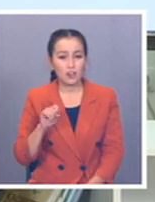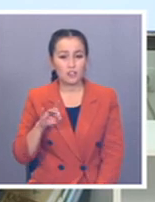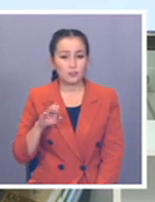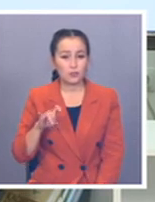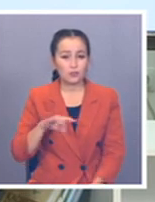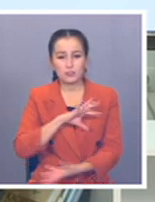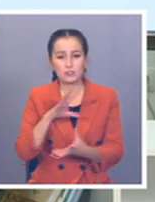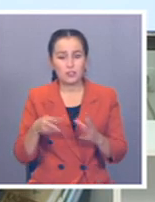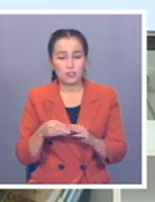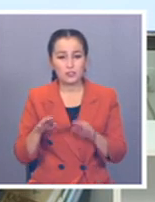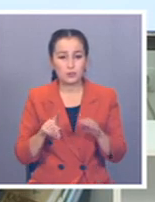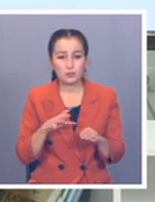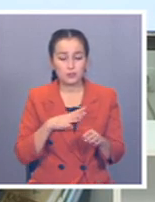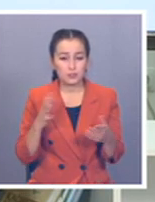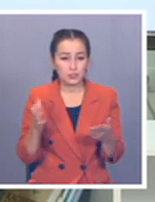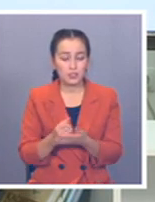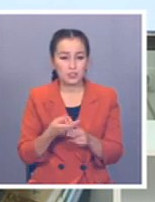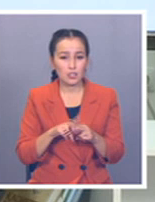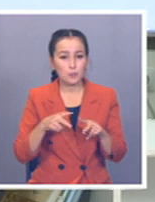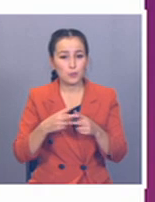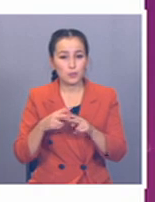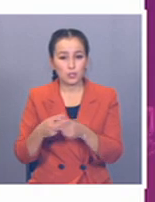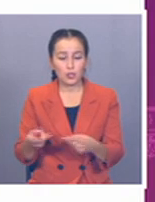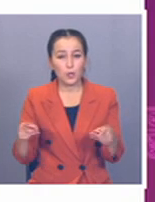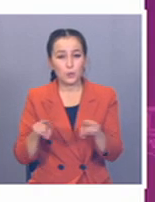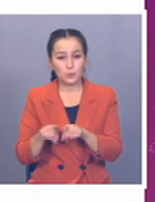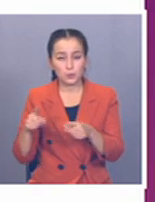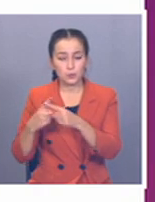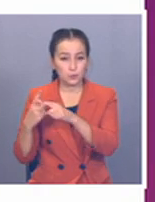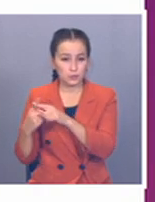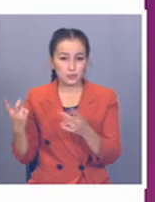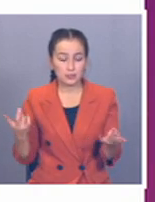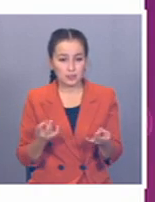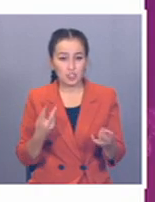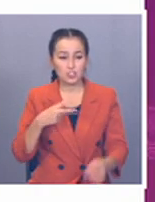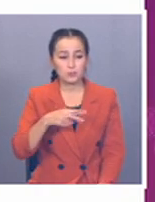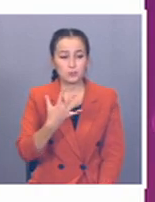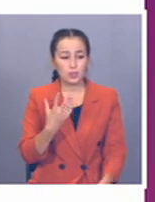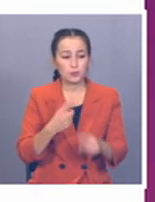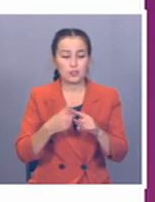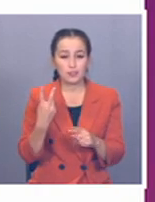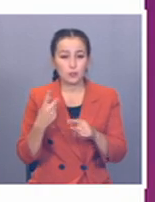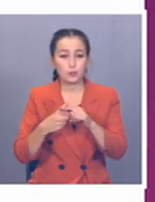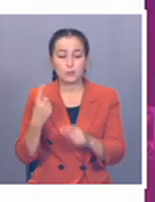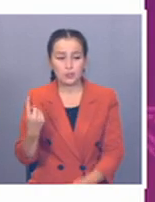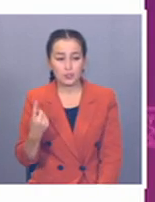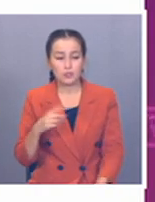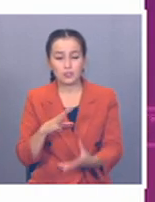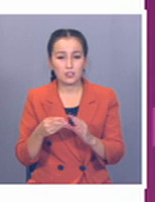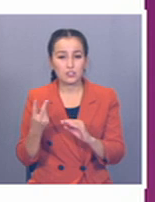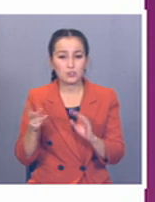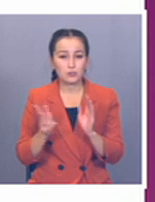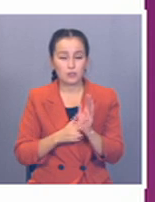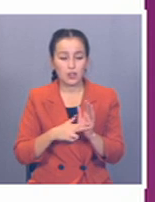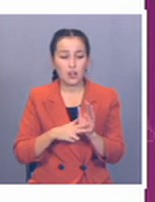үшін осы бөліктерді қосуымыз керек. Сонда 25 қосылған 2 қосылған 1 тең болады 28-ге. Бұл бізде